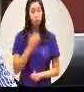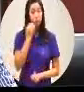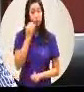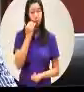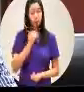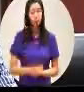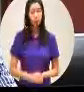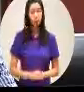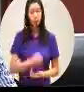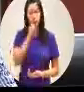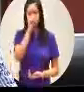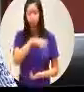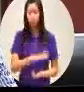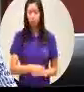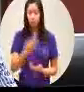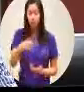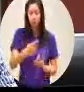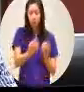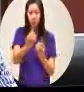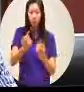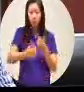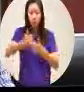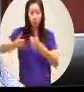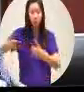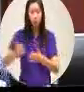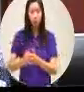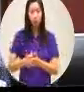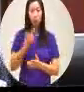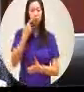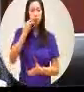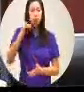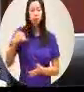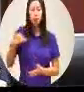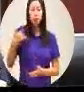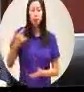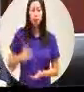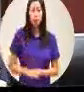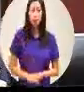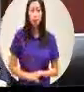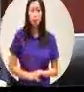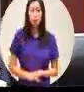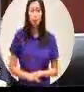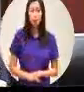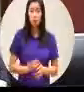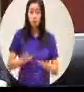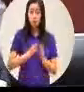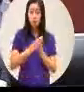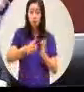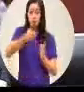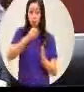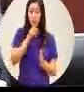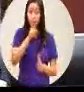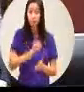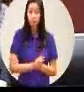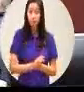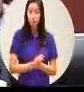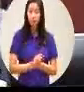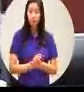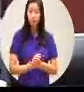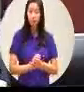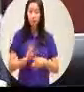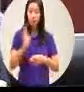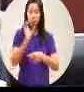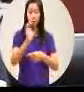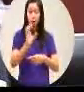较不行的，他再比下去家长会怎么想？他不知道现在你说的局长说的90分，假设